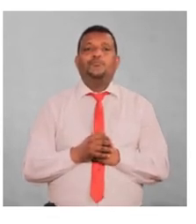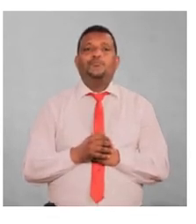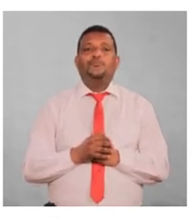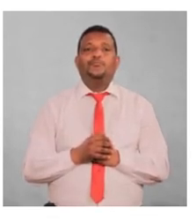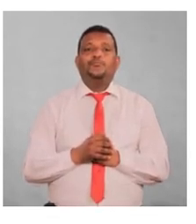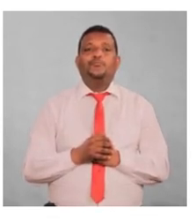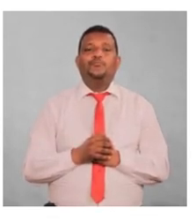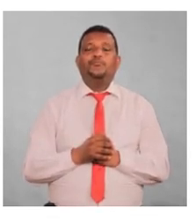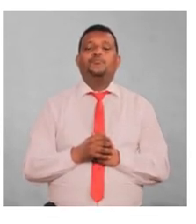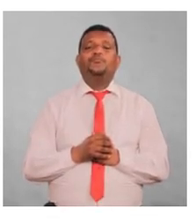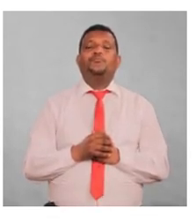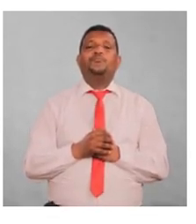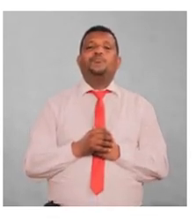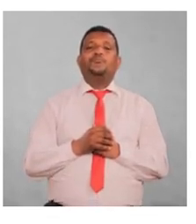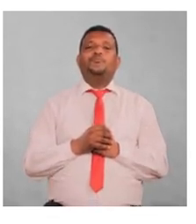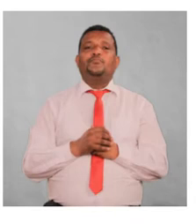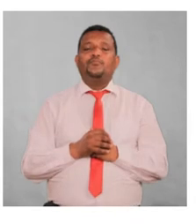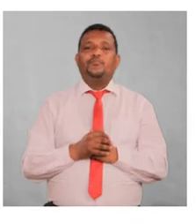कर